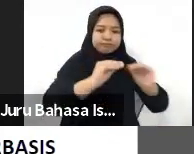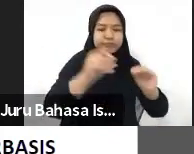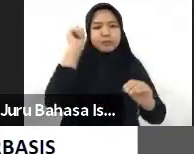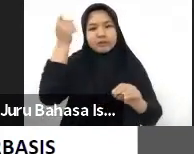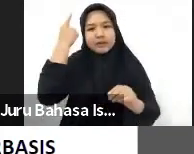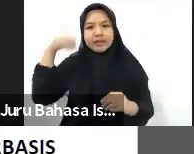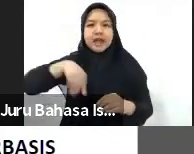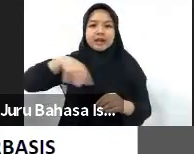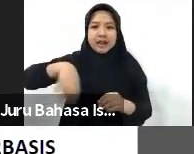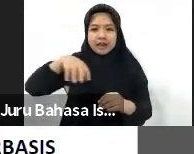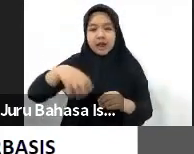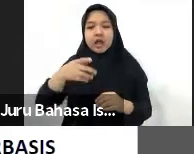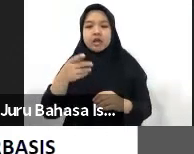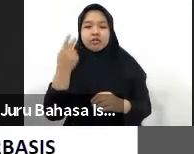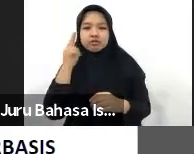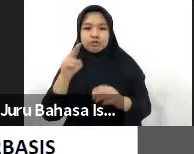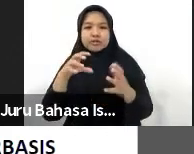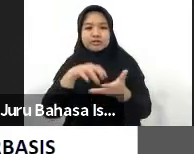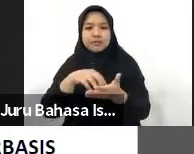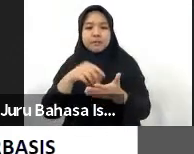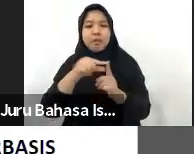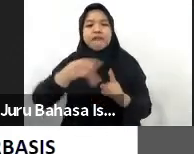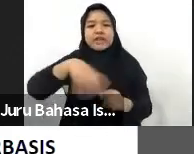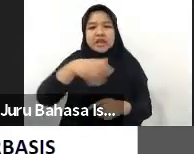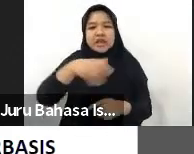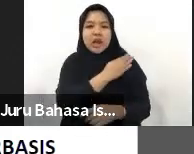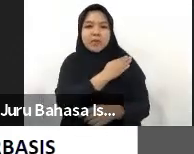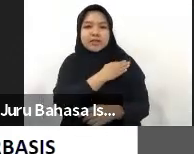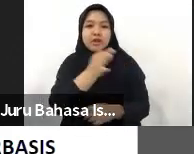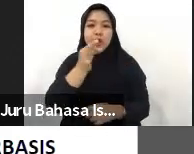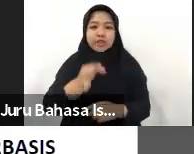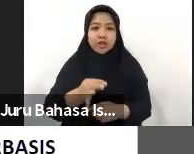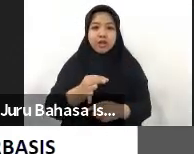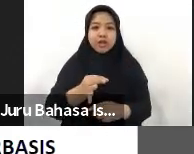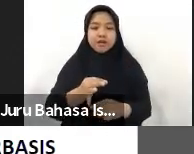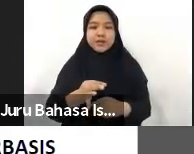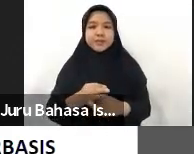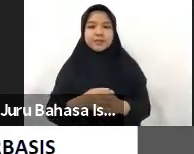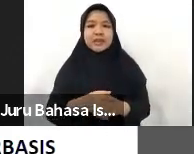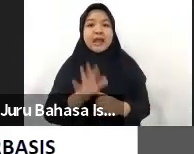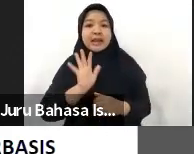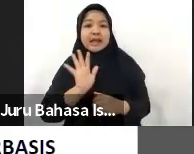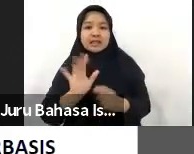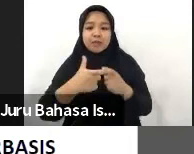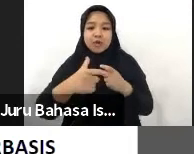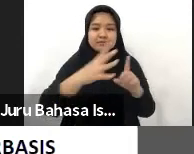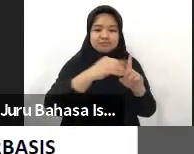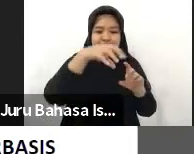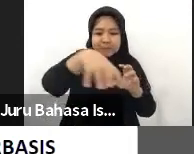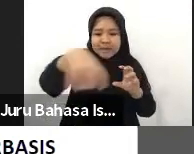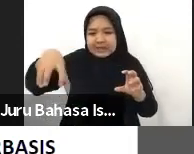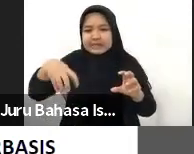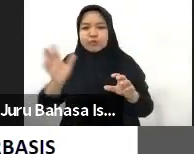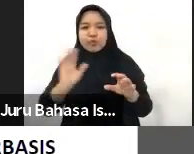menjadi lokasi kegiatan, baik provinsi maupun kabupaten kota, sehingga nanti proses replikasi juga tidak tergantung